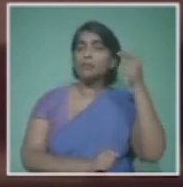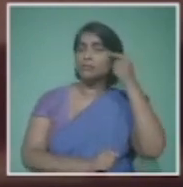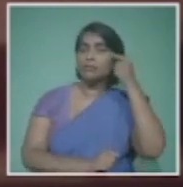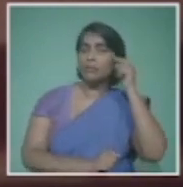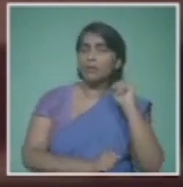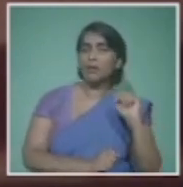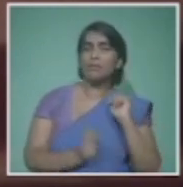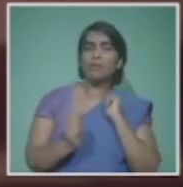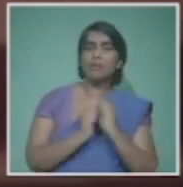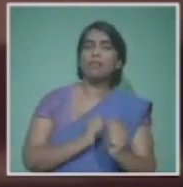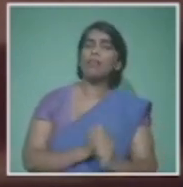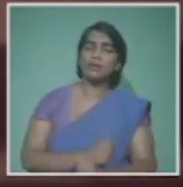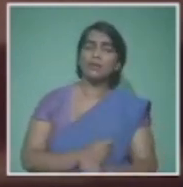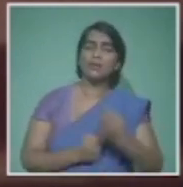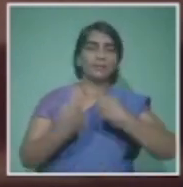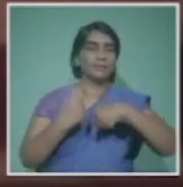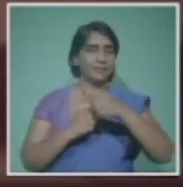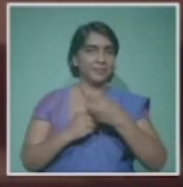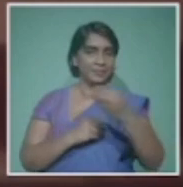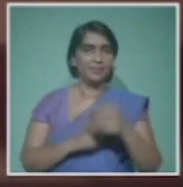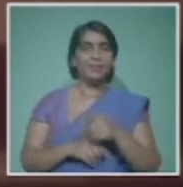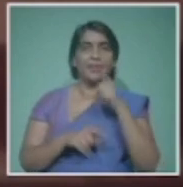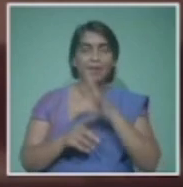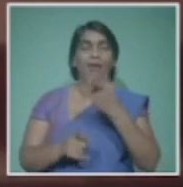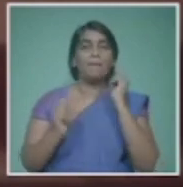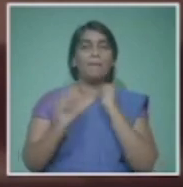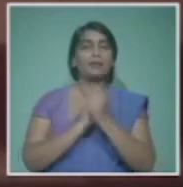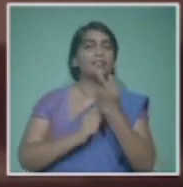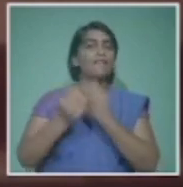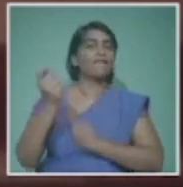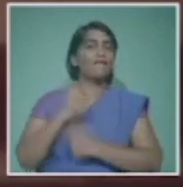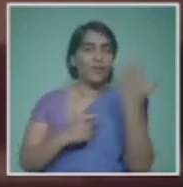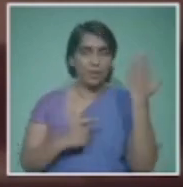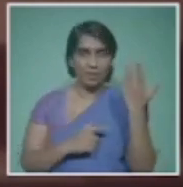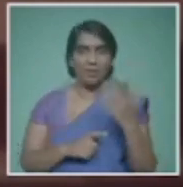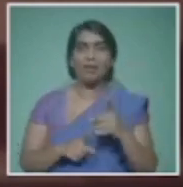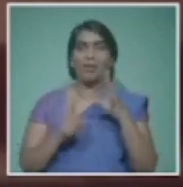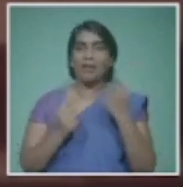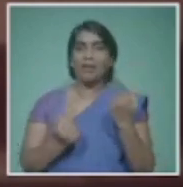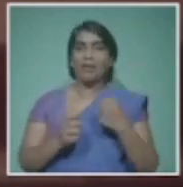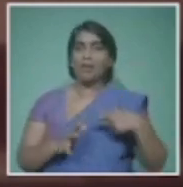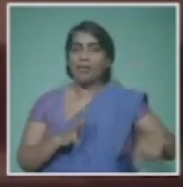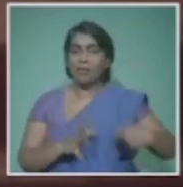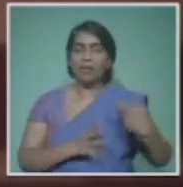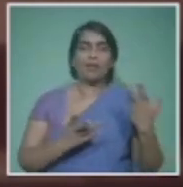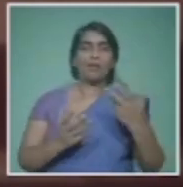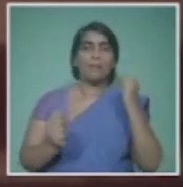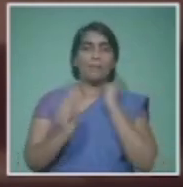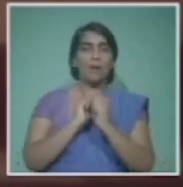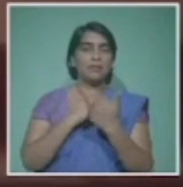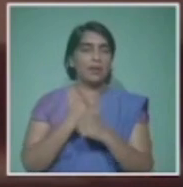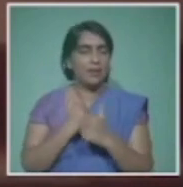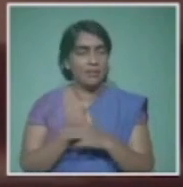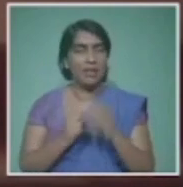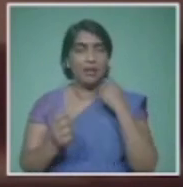mukad bassegat pertiwiha kata kerno. Dora meva ke wadat tamai me andua. Kerana kondos terlewat netnya, bus segari terpeyar keratnya netnya,